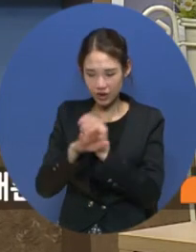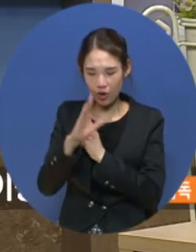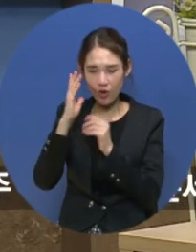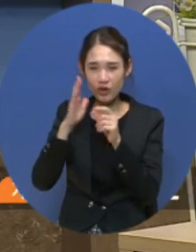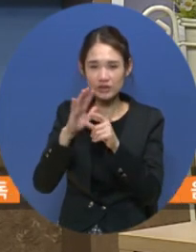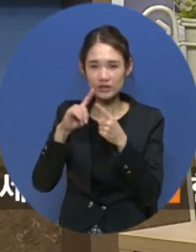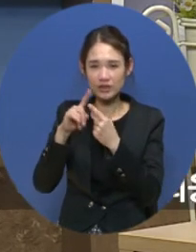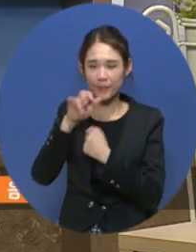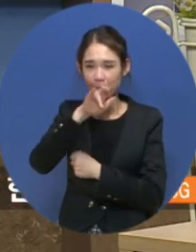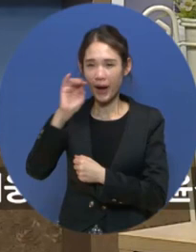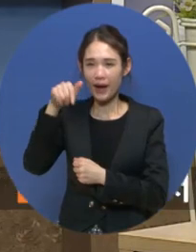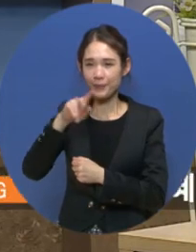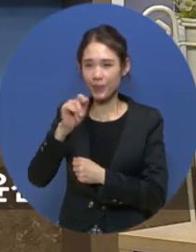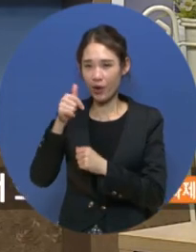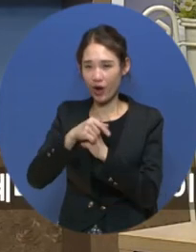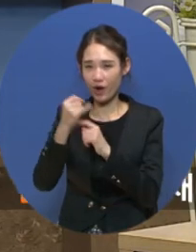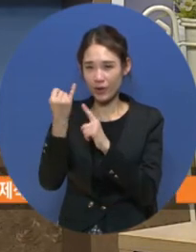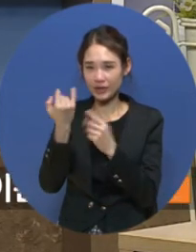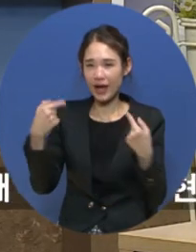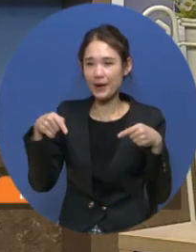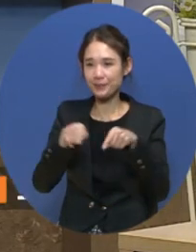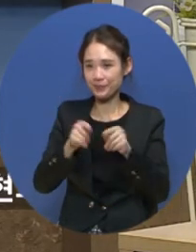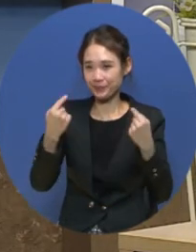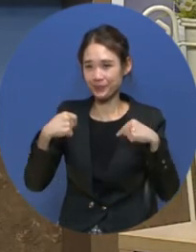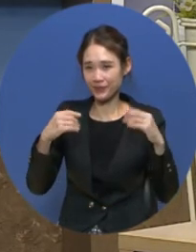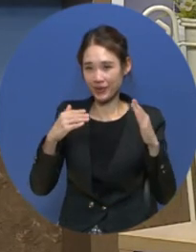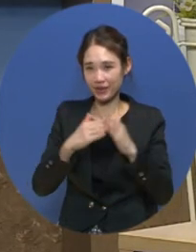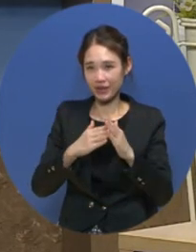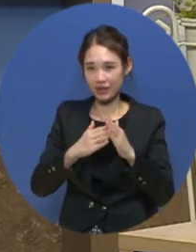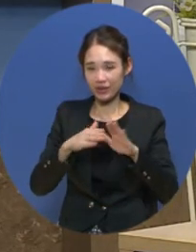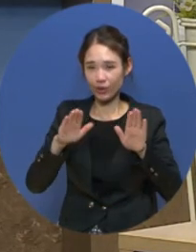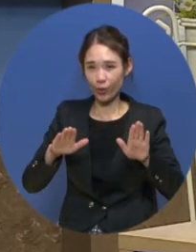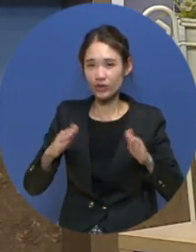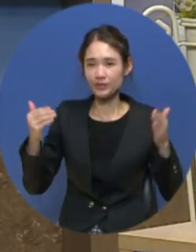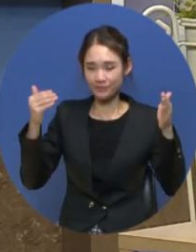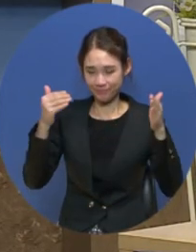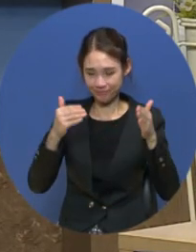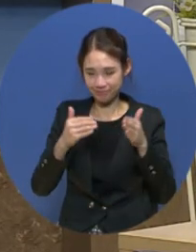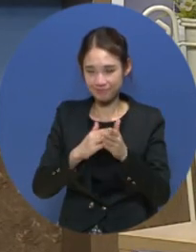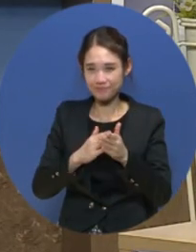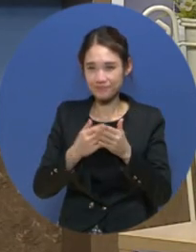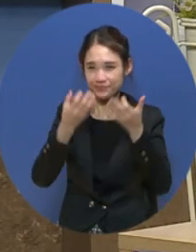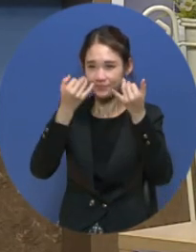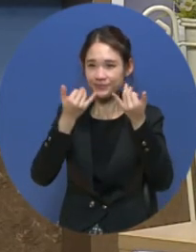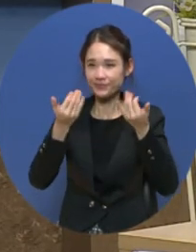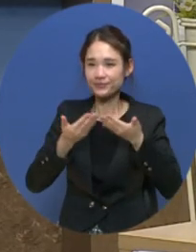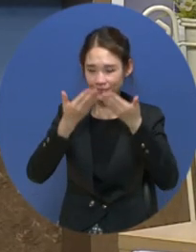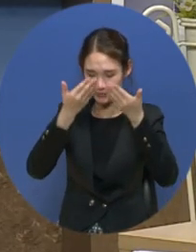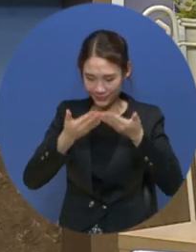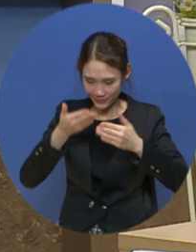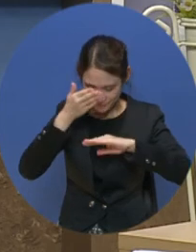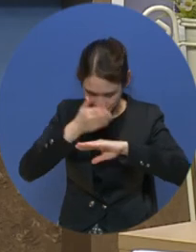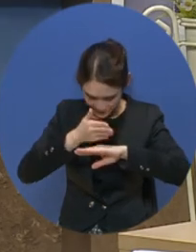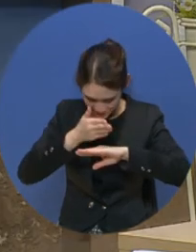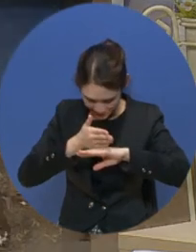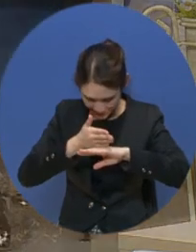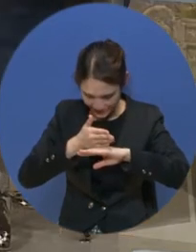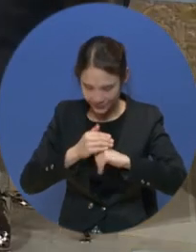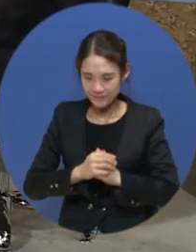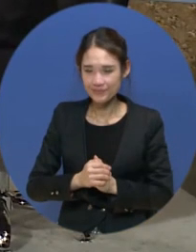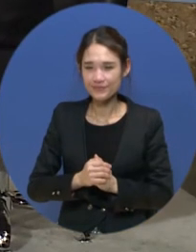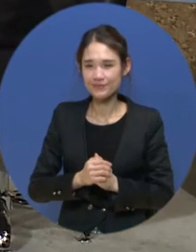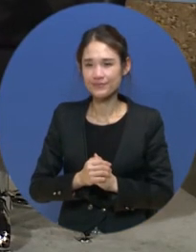전국가정어린이집연합회 박명아 회장님과 함께했습니다. 행복나눔지킴이 오늘은 여기까지입니다. 시청해주신 여러분 고맙습니다.